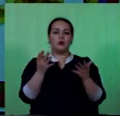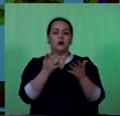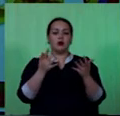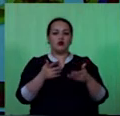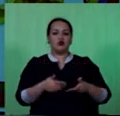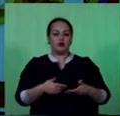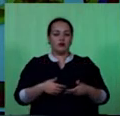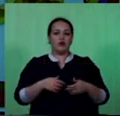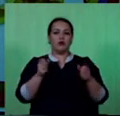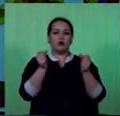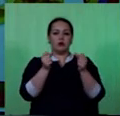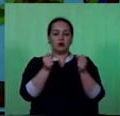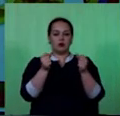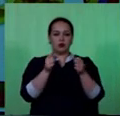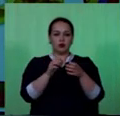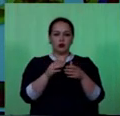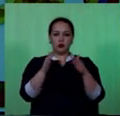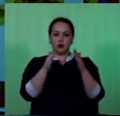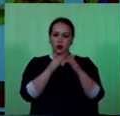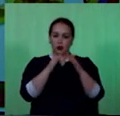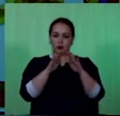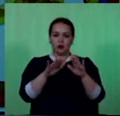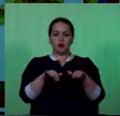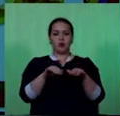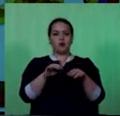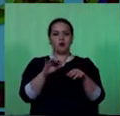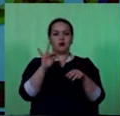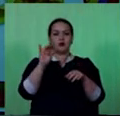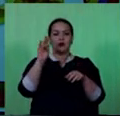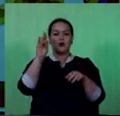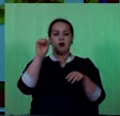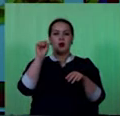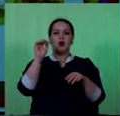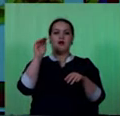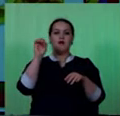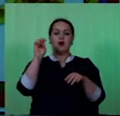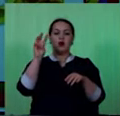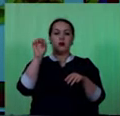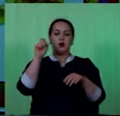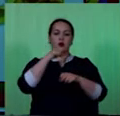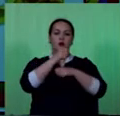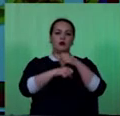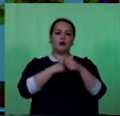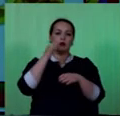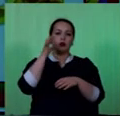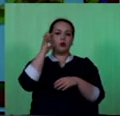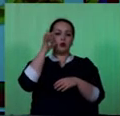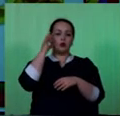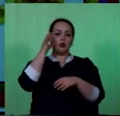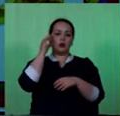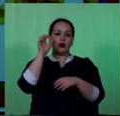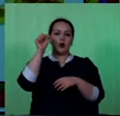зимой содержатся дома и на фермах а медведь леса а